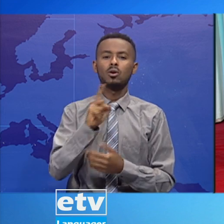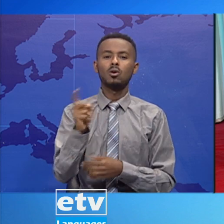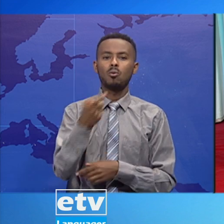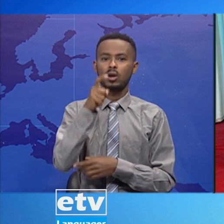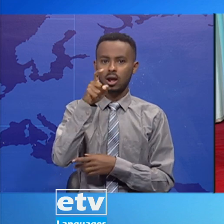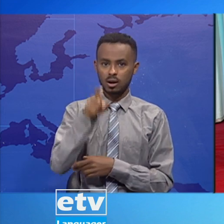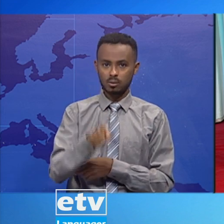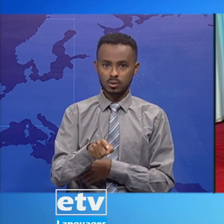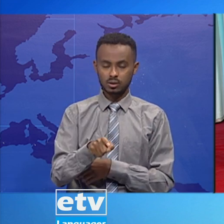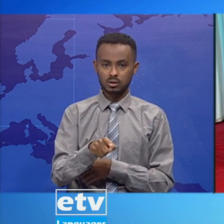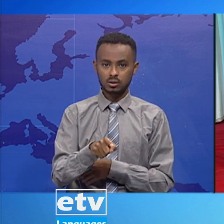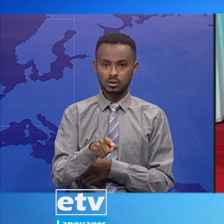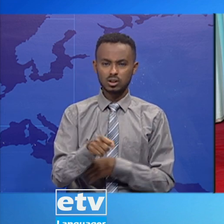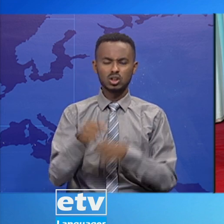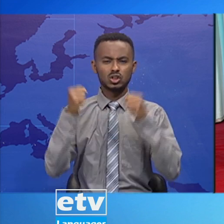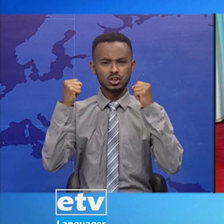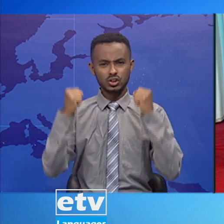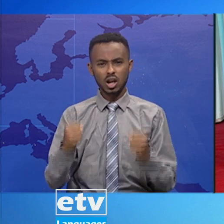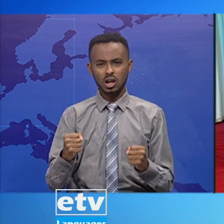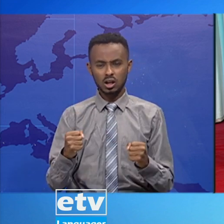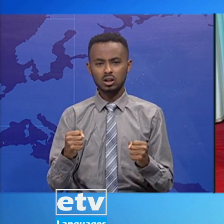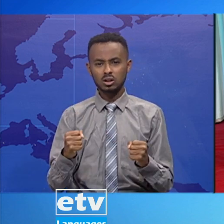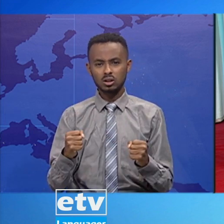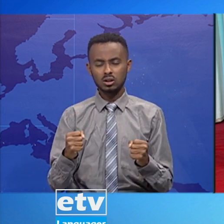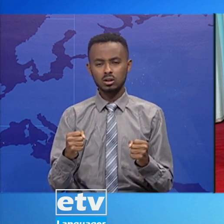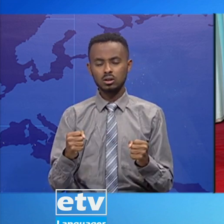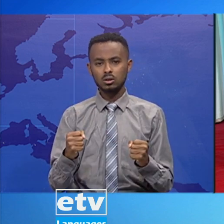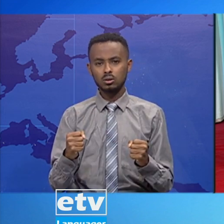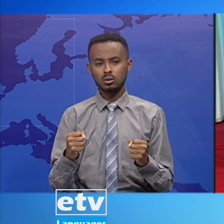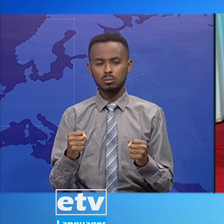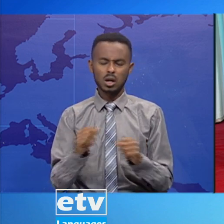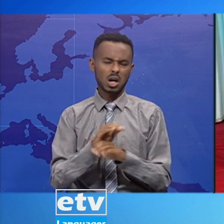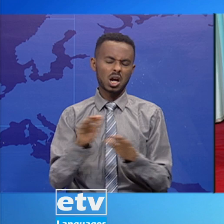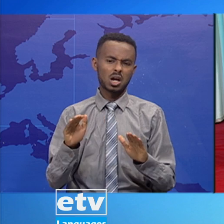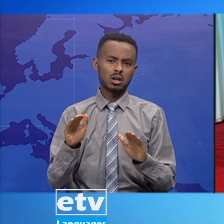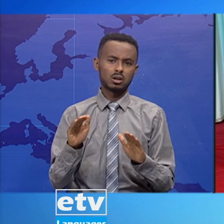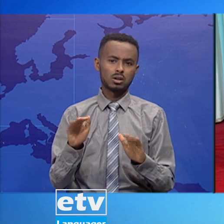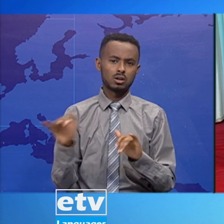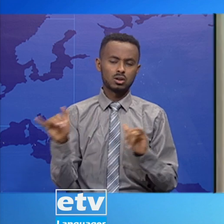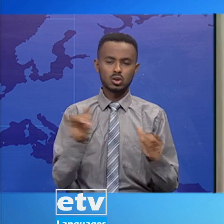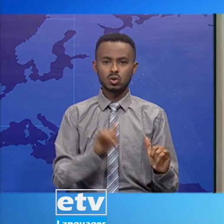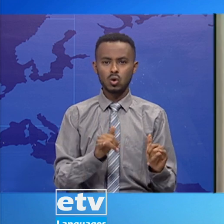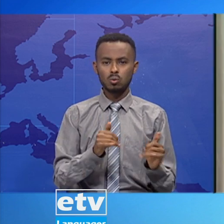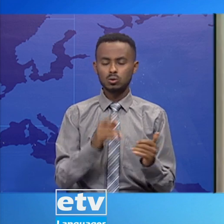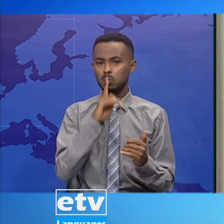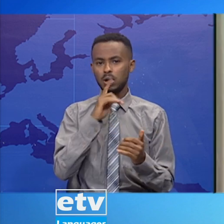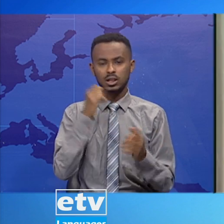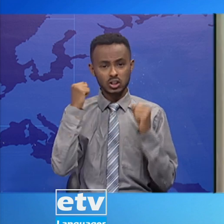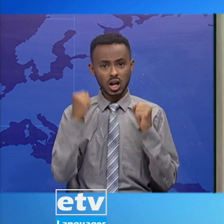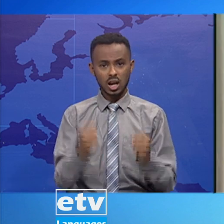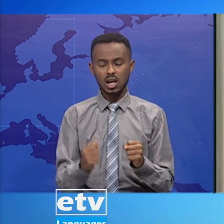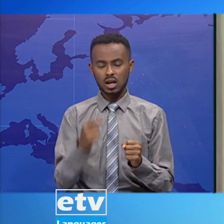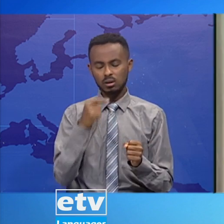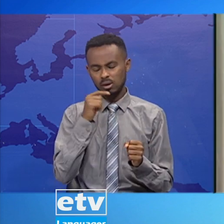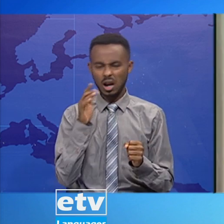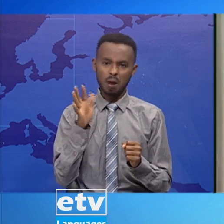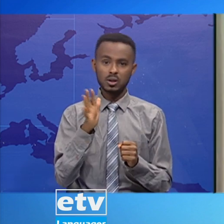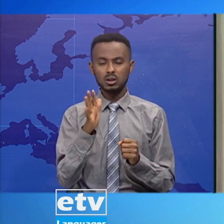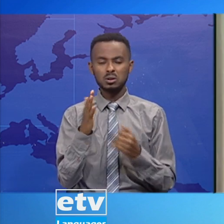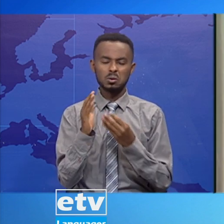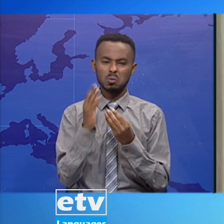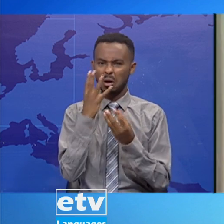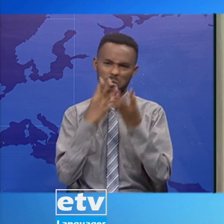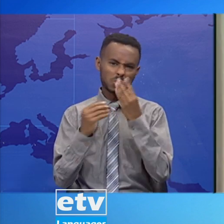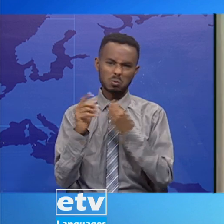ያለበት? ትችላለህ በሚል በቃ እንደውም ዝም ብለህ ትችላለህ ምናምን ብለህ ማሽሞን